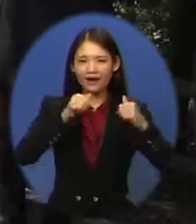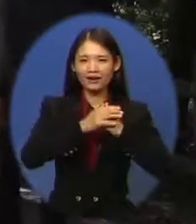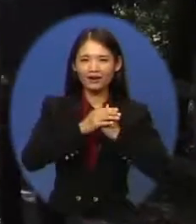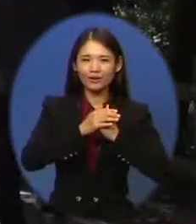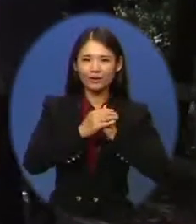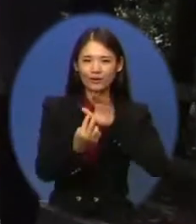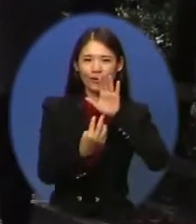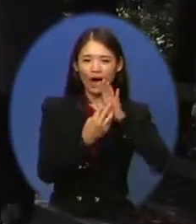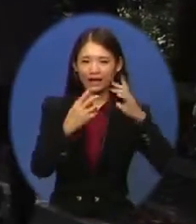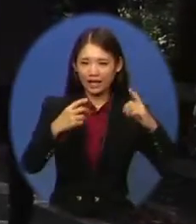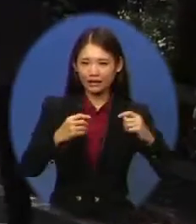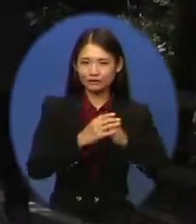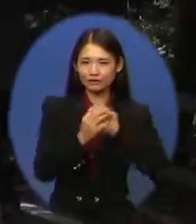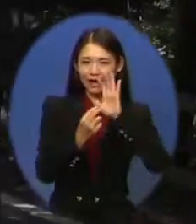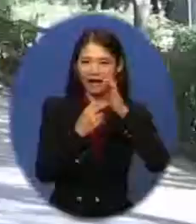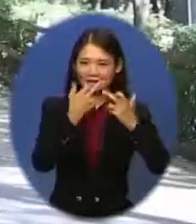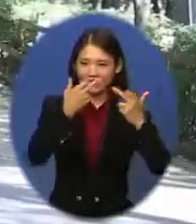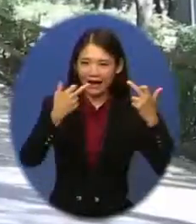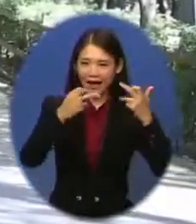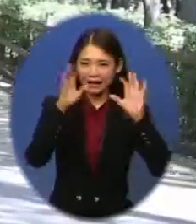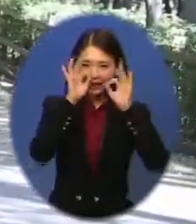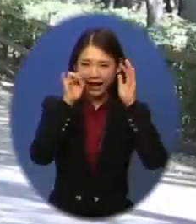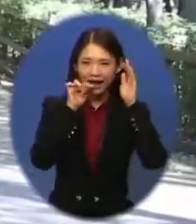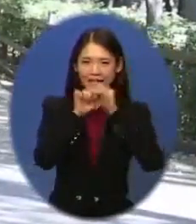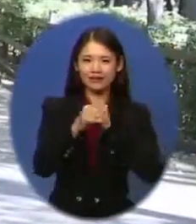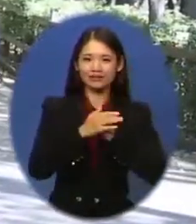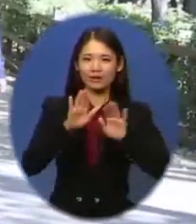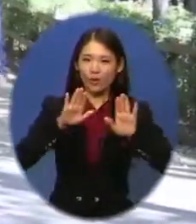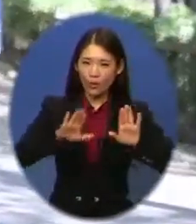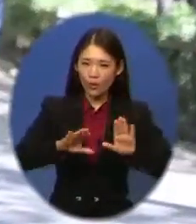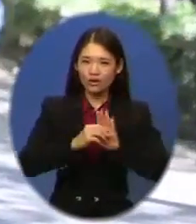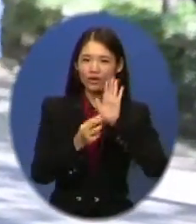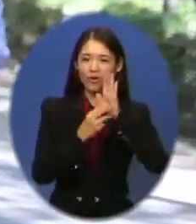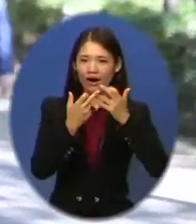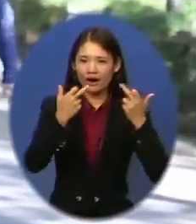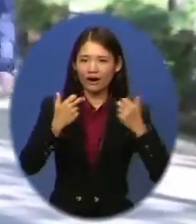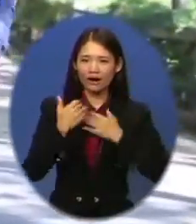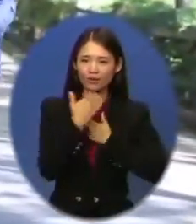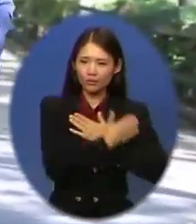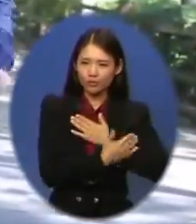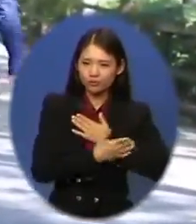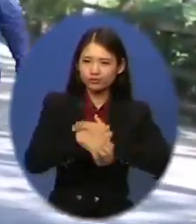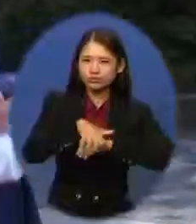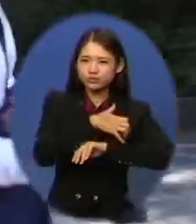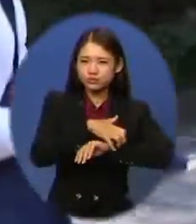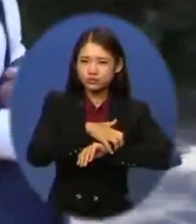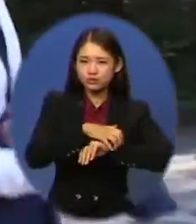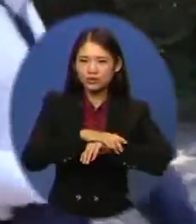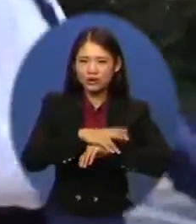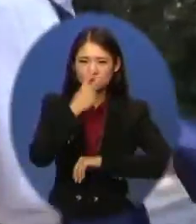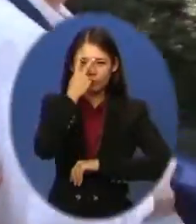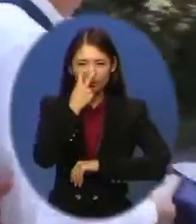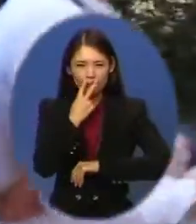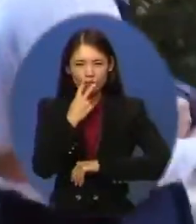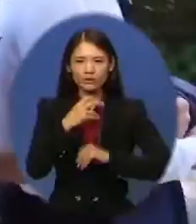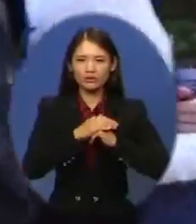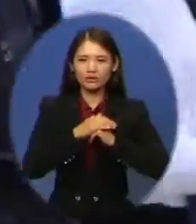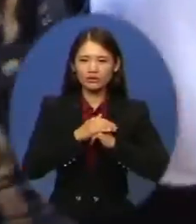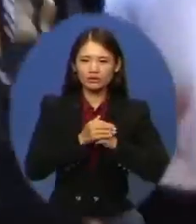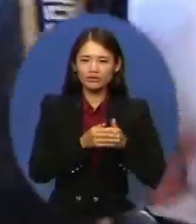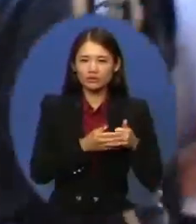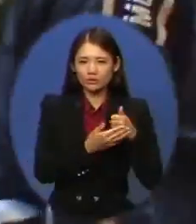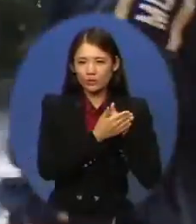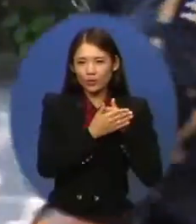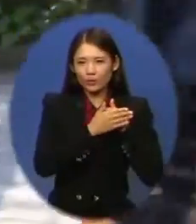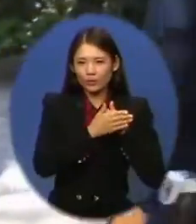찾아가 봤습니다. 오늘 관악산에는 거동이 불편하시거나 앞이 안 보여 부축을 받는